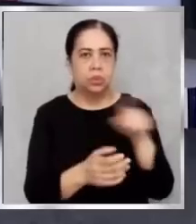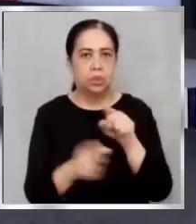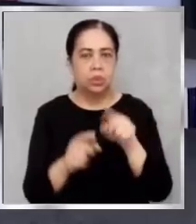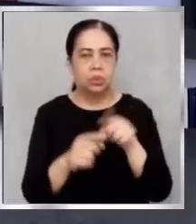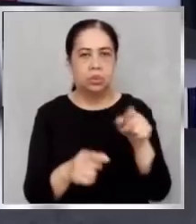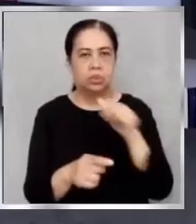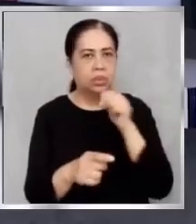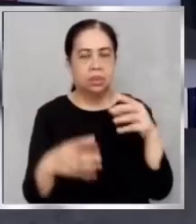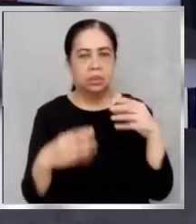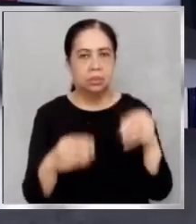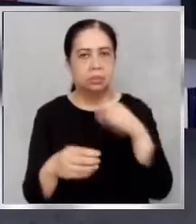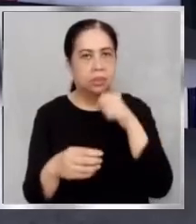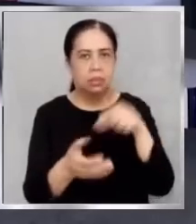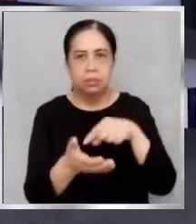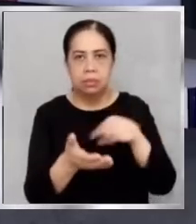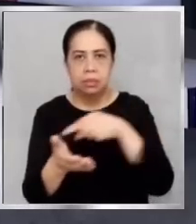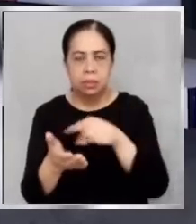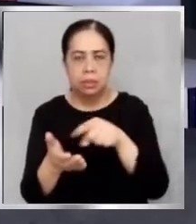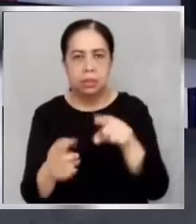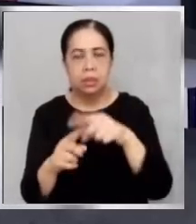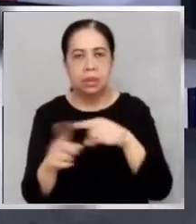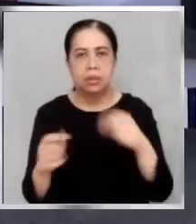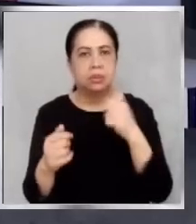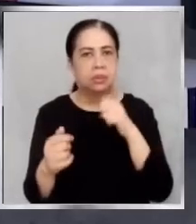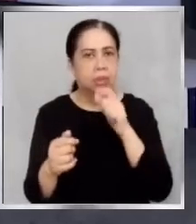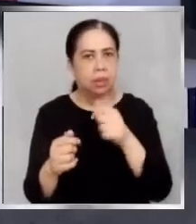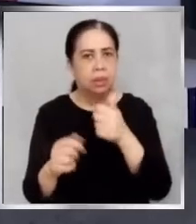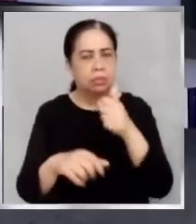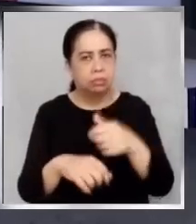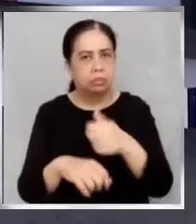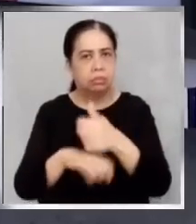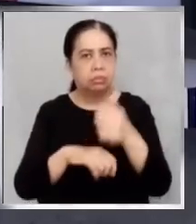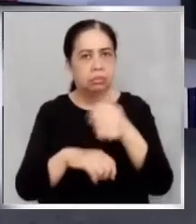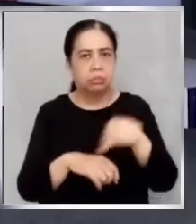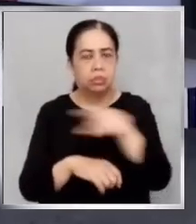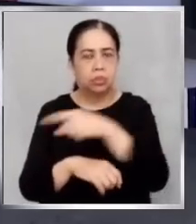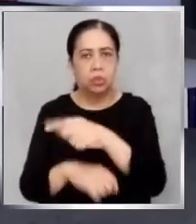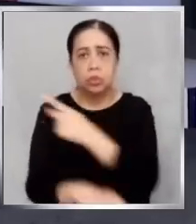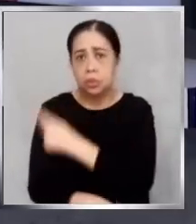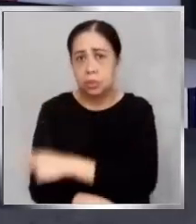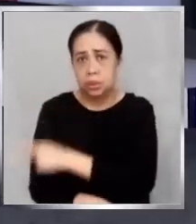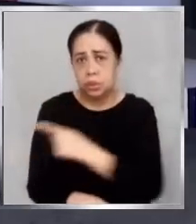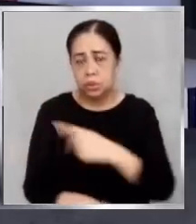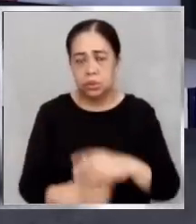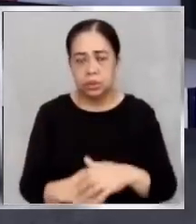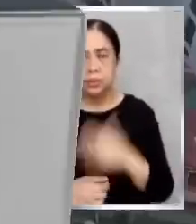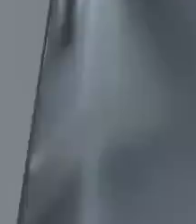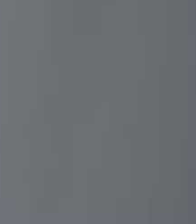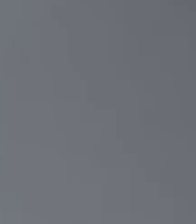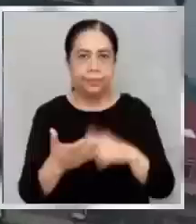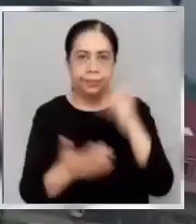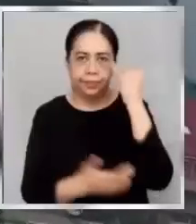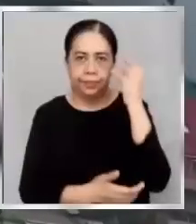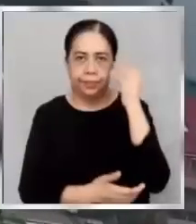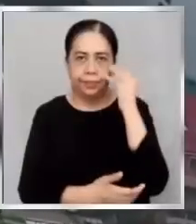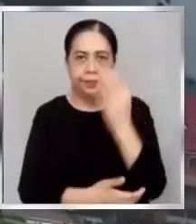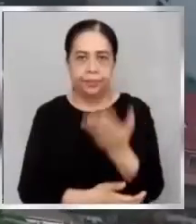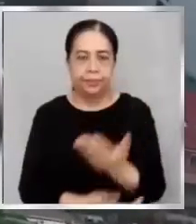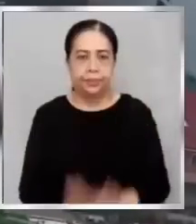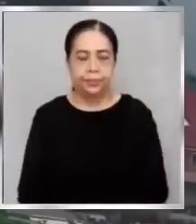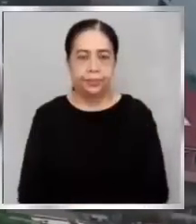hindi nababayaran, pero hindi raw dapat singilin sa mga pasyente. Nakatutok si Joseph Moore.